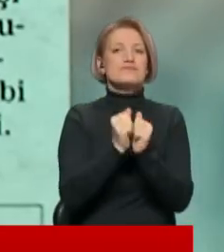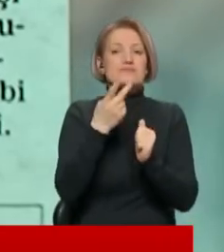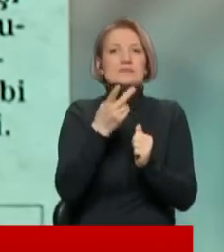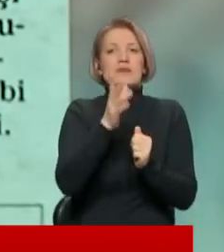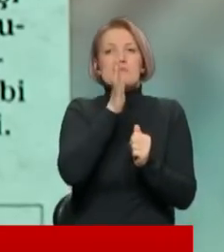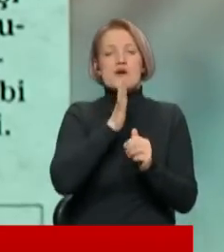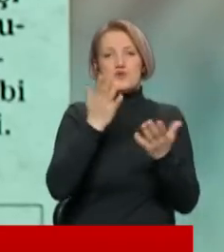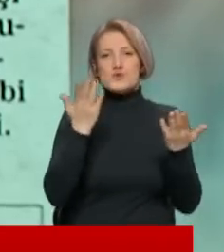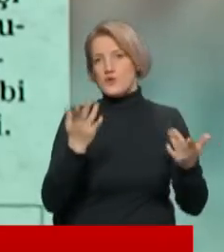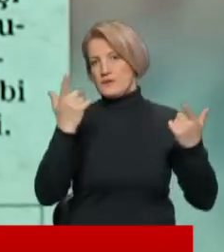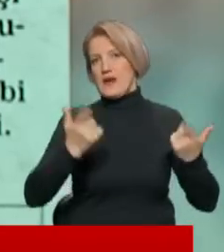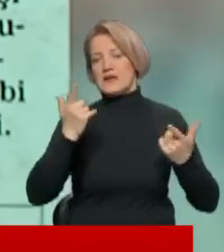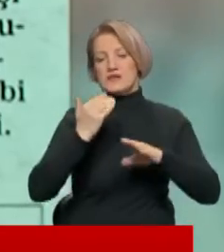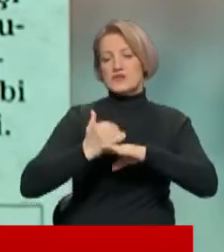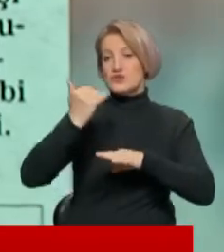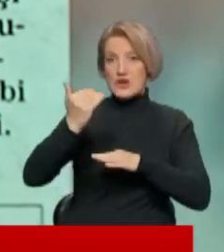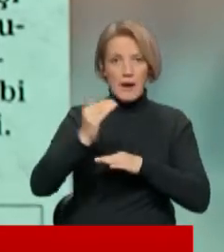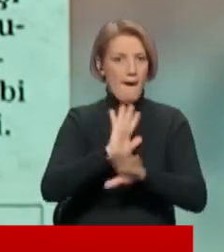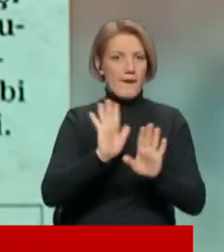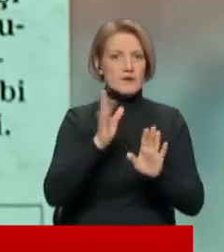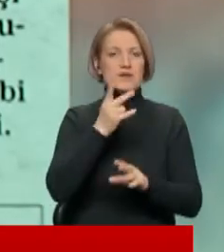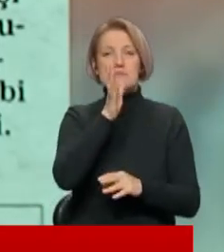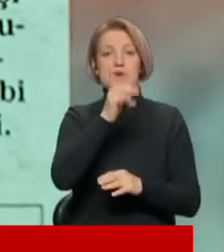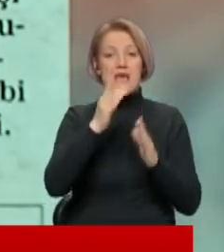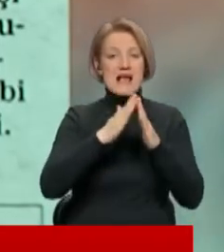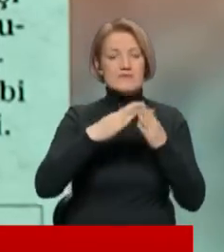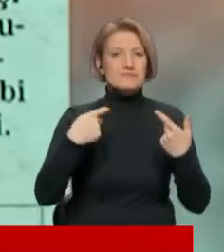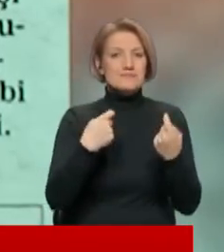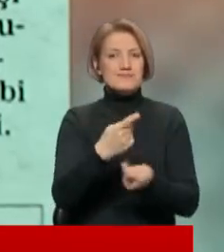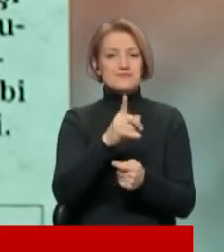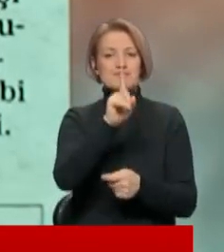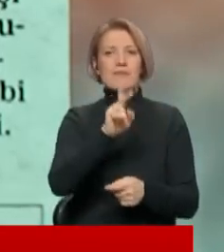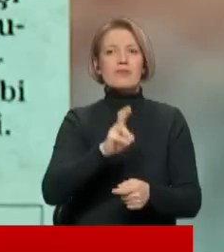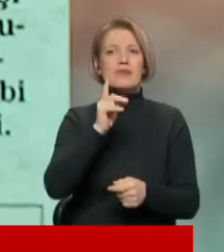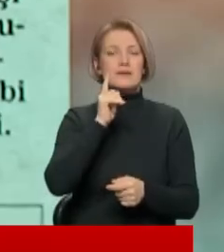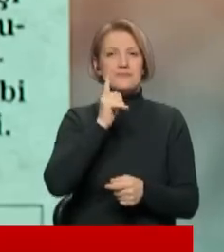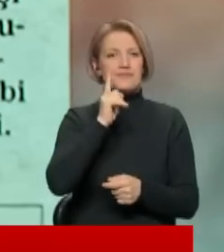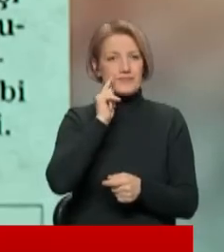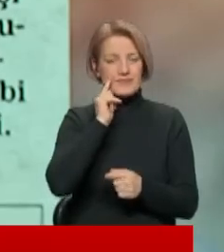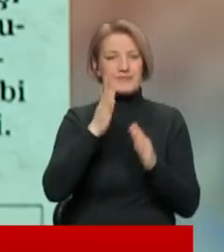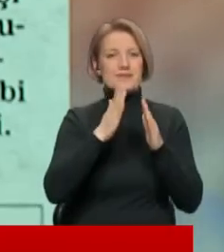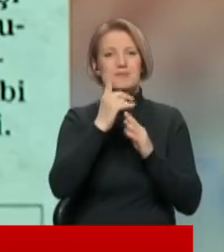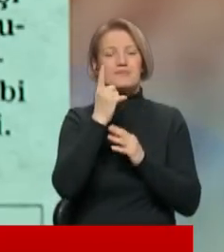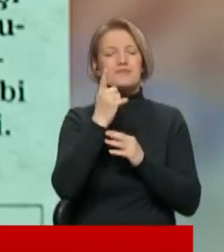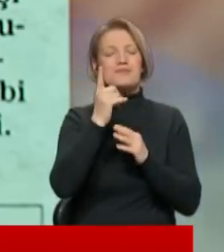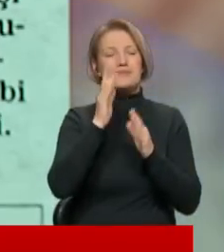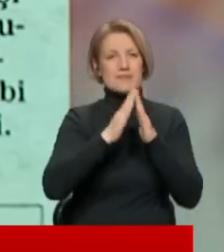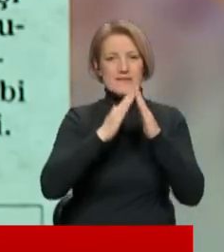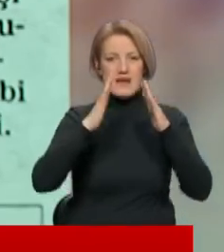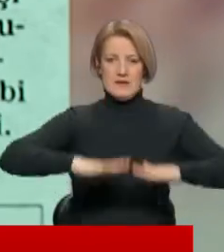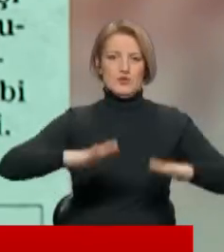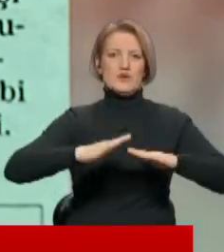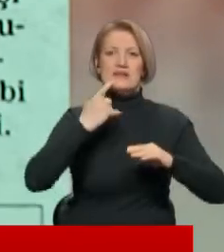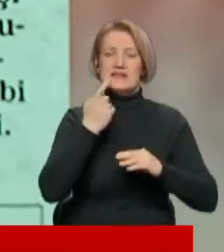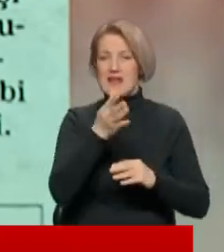2500 lira nerede dışarıda mı Hayır evde 10 kişiden 8'e yılbaşına evde geçireceğini söylese de sofra kurmak oldukça